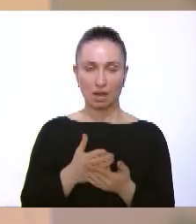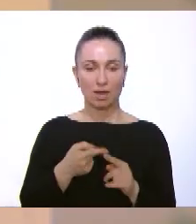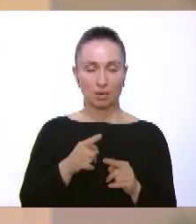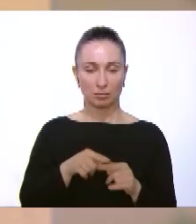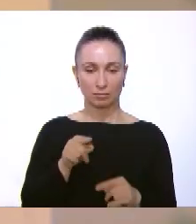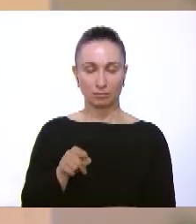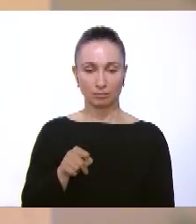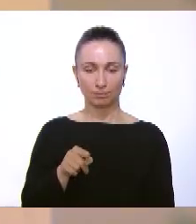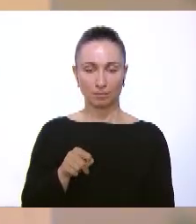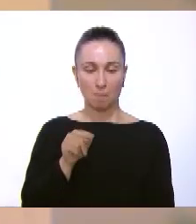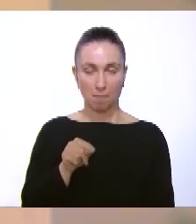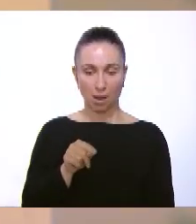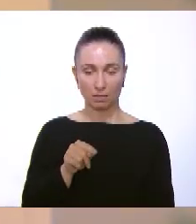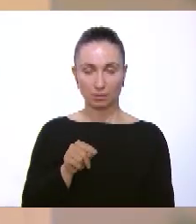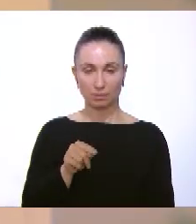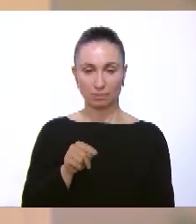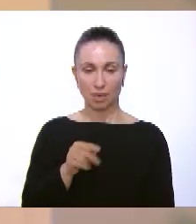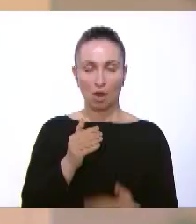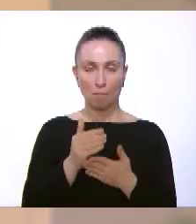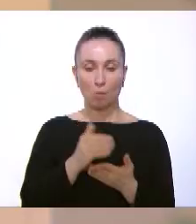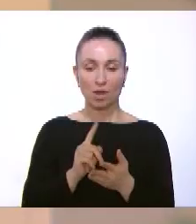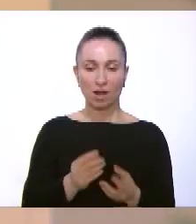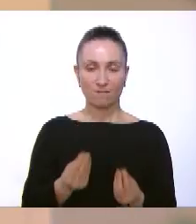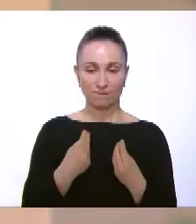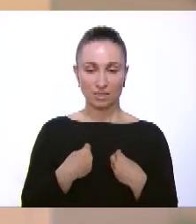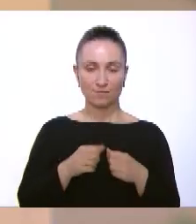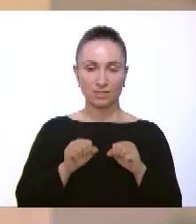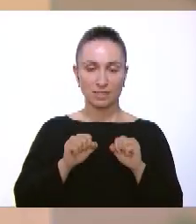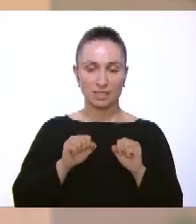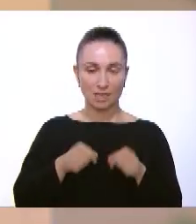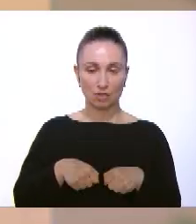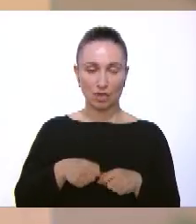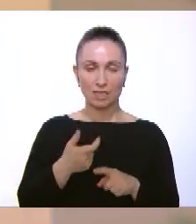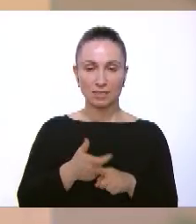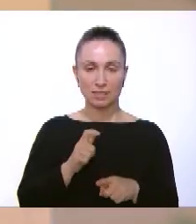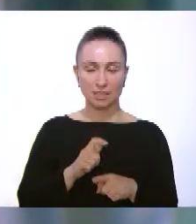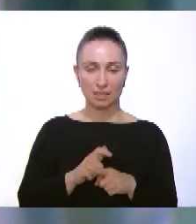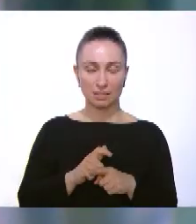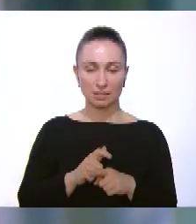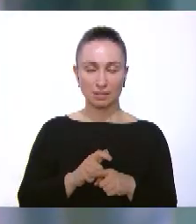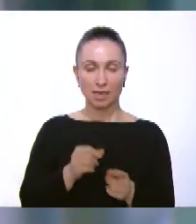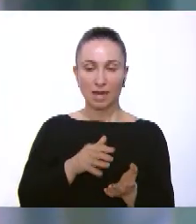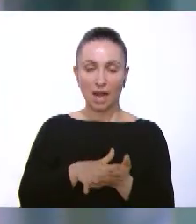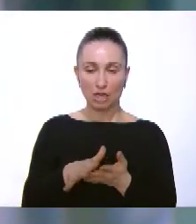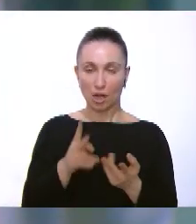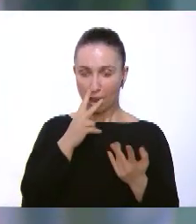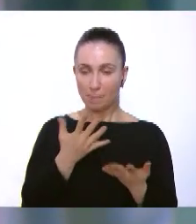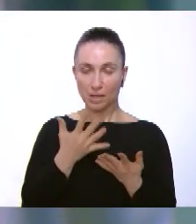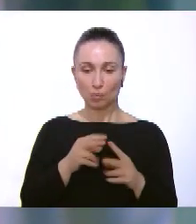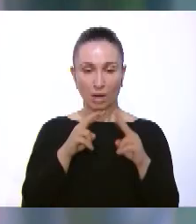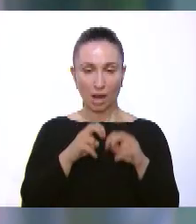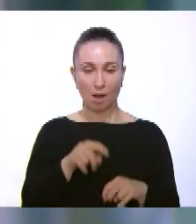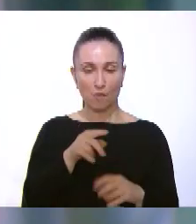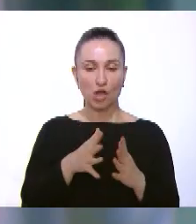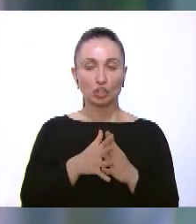ვინაიდან მას პროგრამა გვაძლევს საშუალებას ძალიან ხარშ ეფექტურად გამოვიკვლიოთ